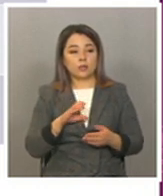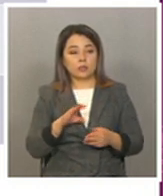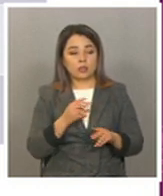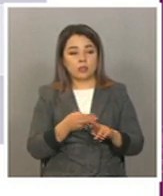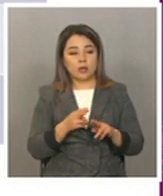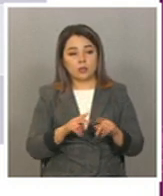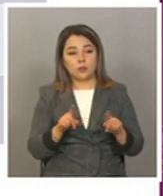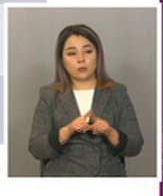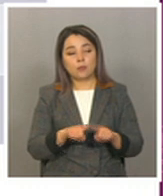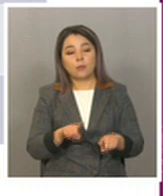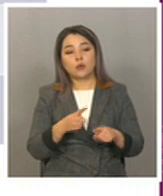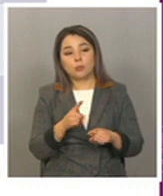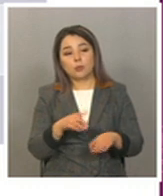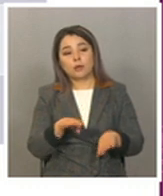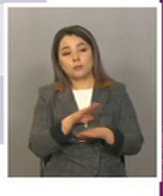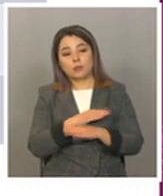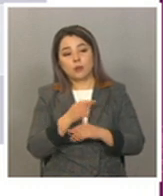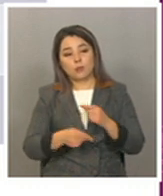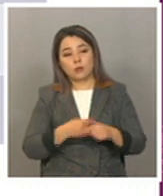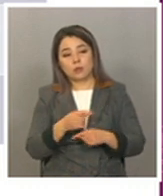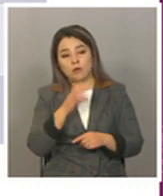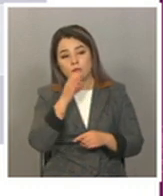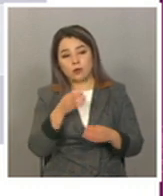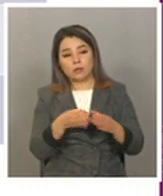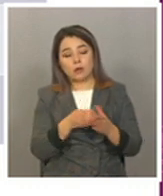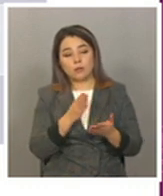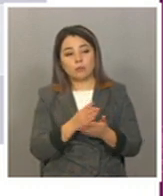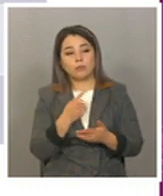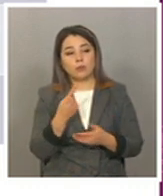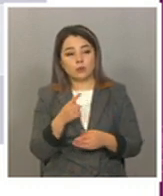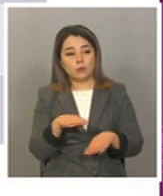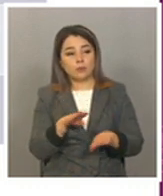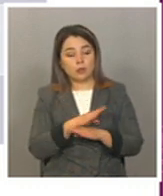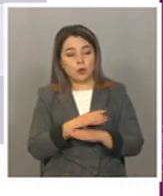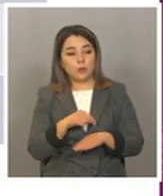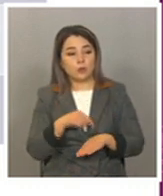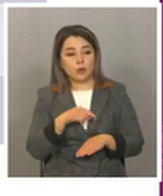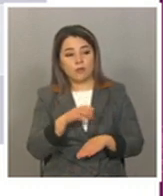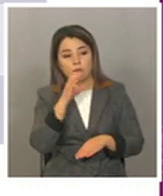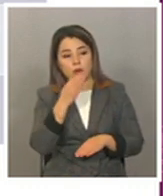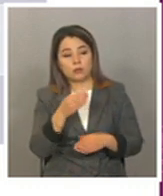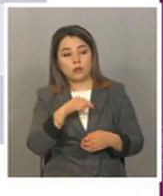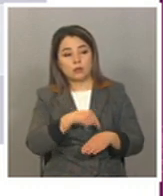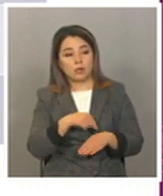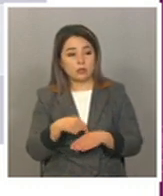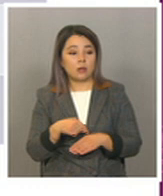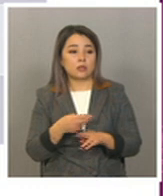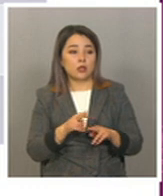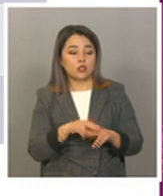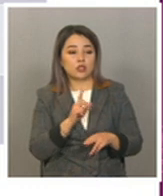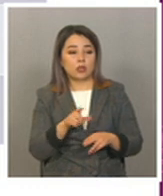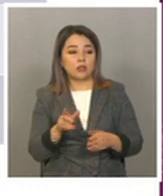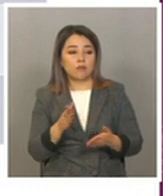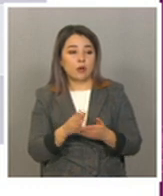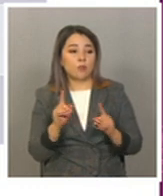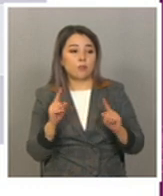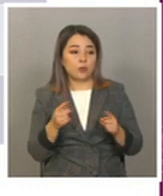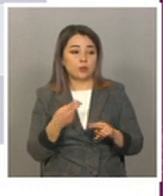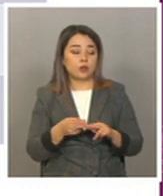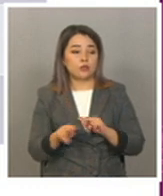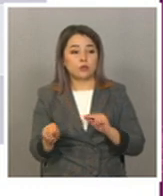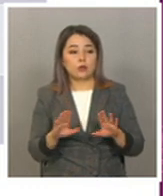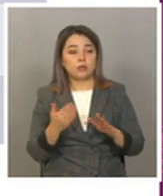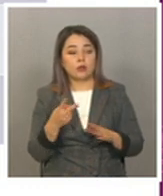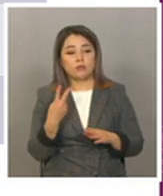Почему гибнет последнее потомство волков? Чувство волчицы и человека. Почему трагедия двух